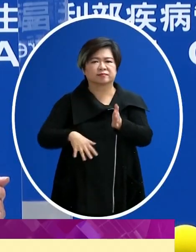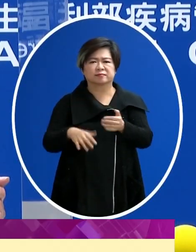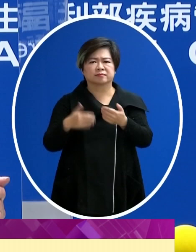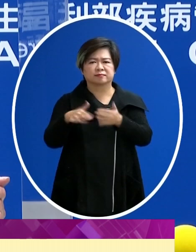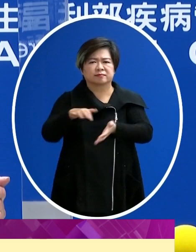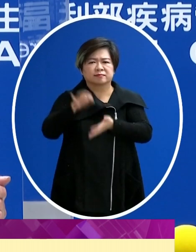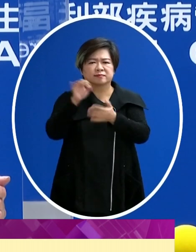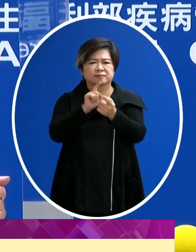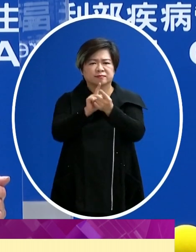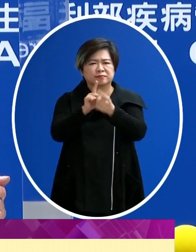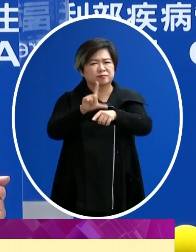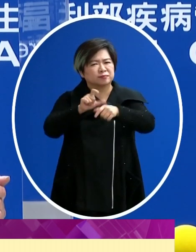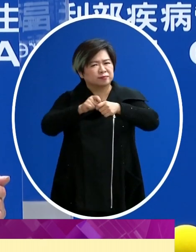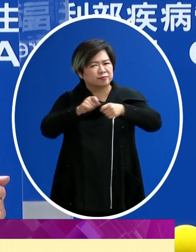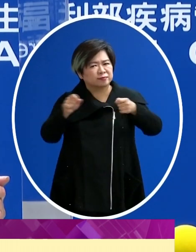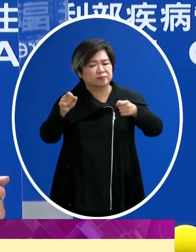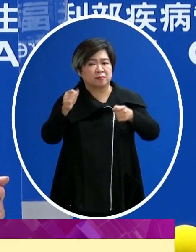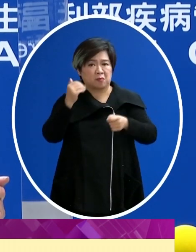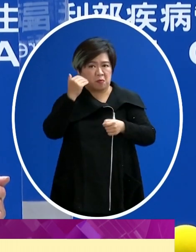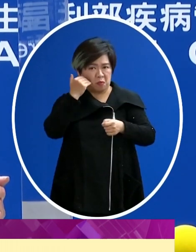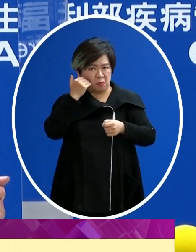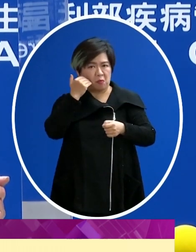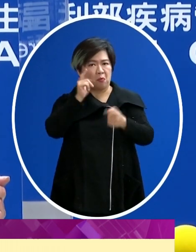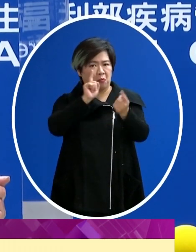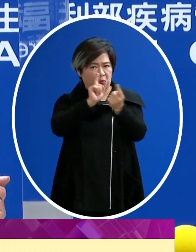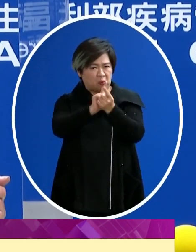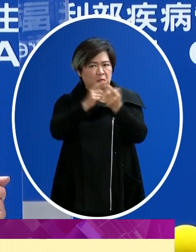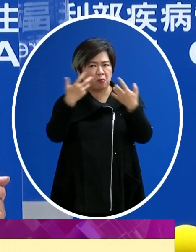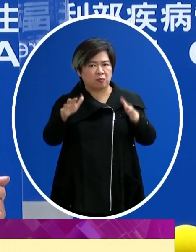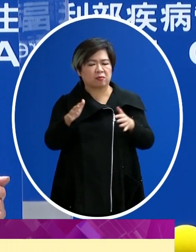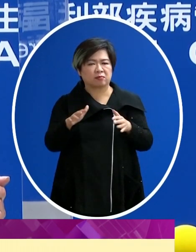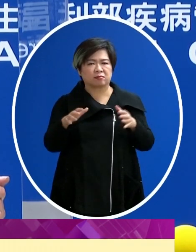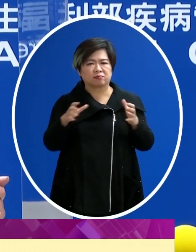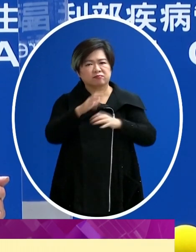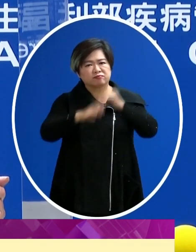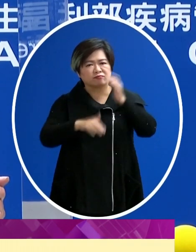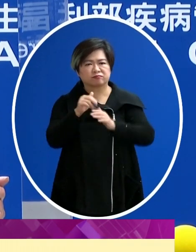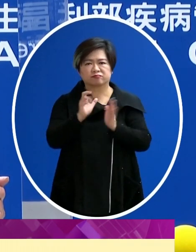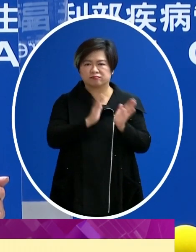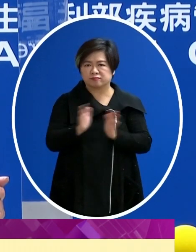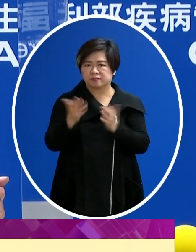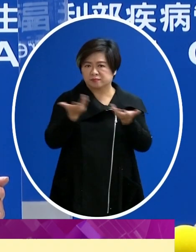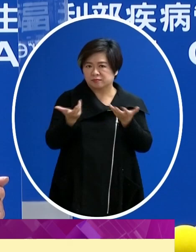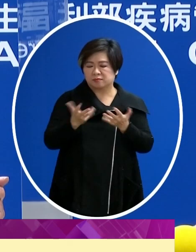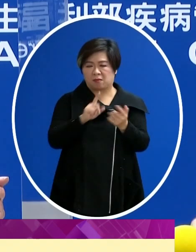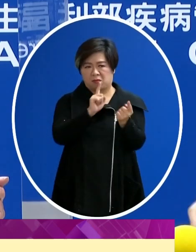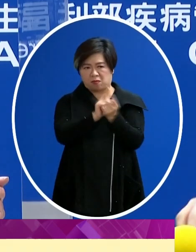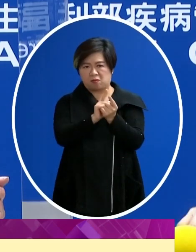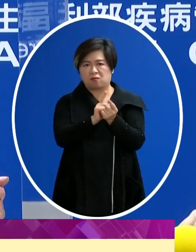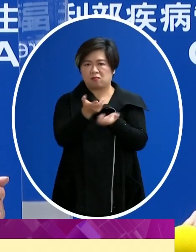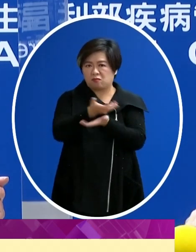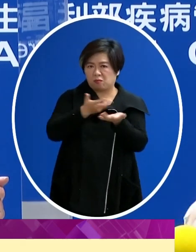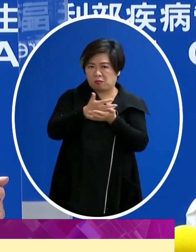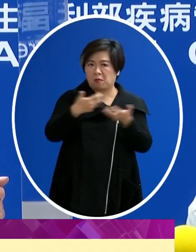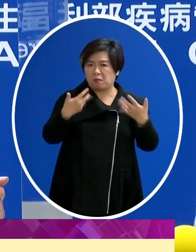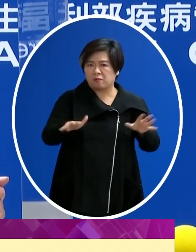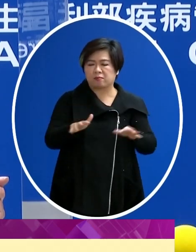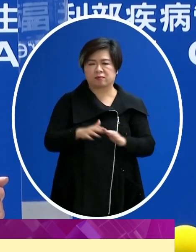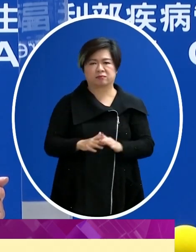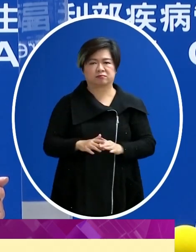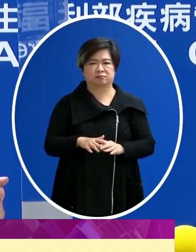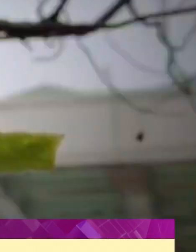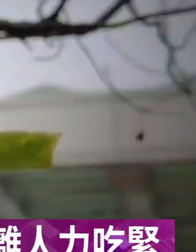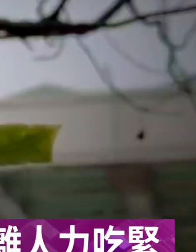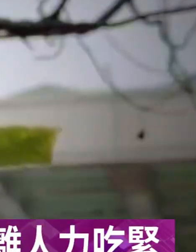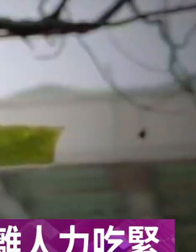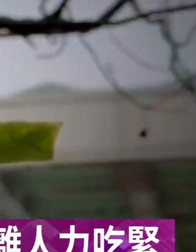接触者，只要有相共同在处理事情，共同有碰到的哈，我们就把它列入居家